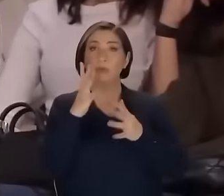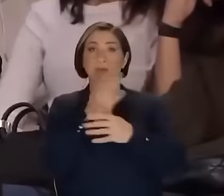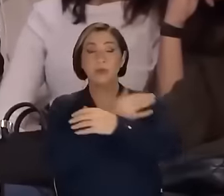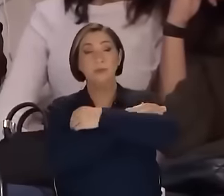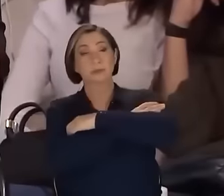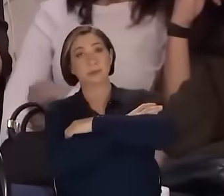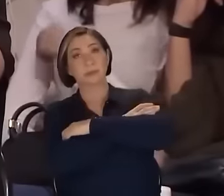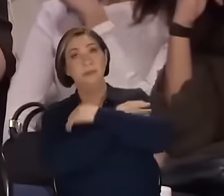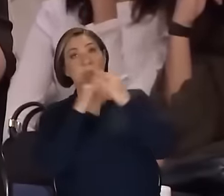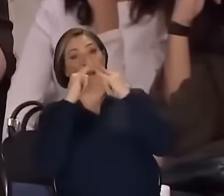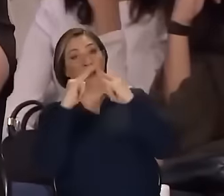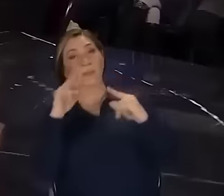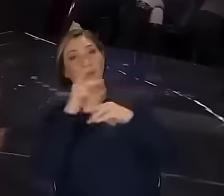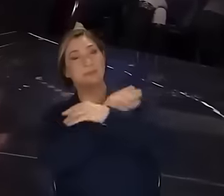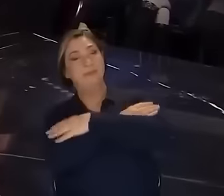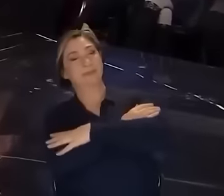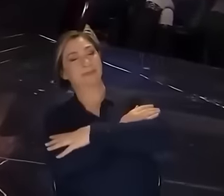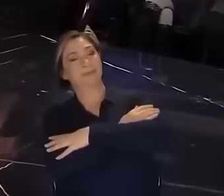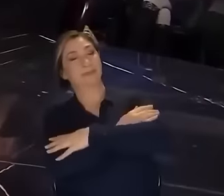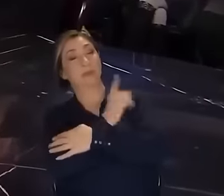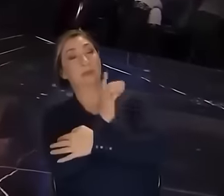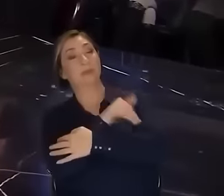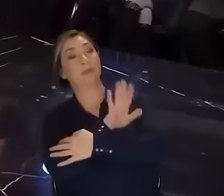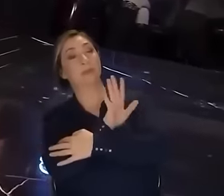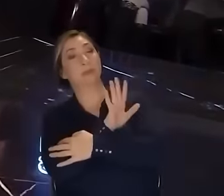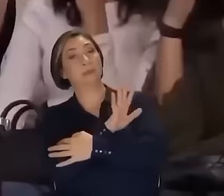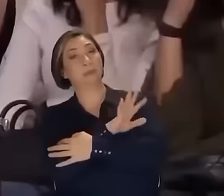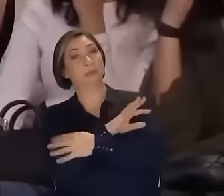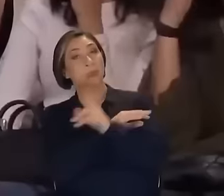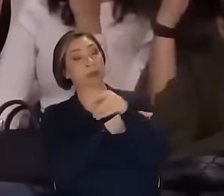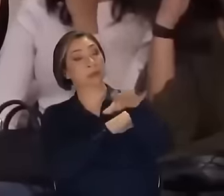tuhaf kamplar var. O gelmesin.